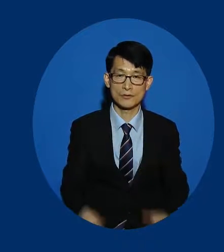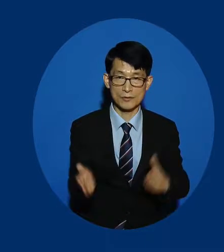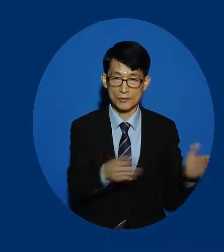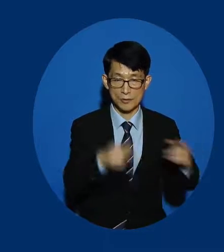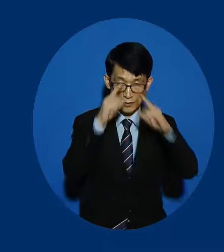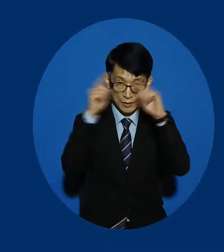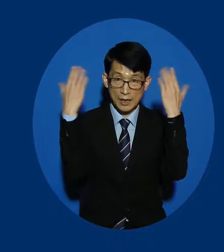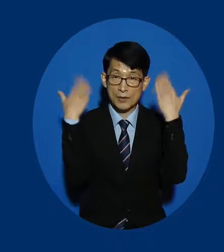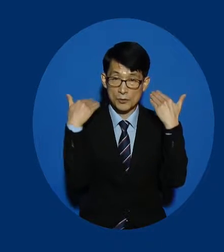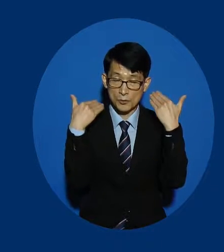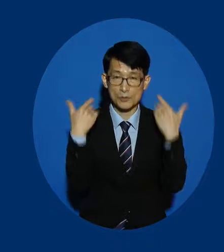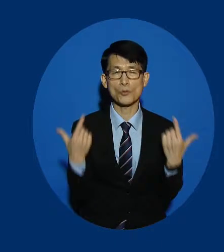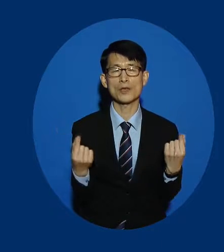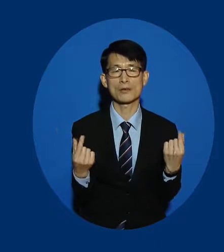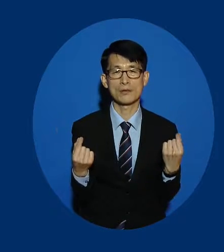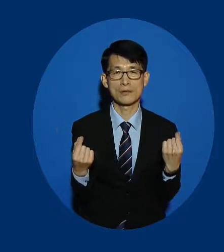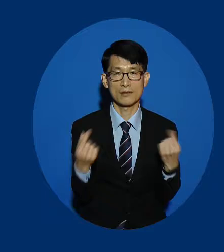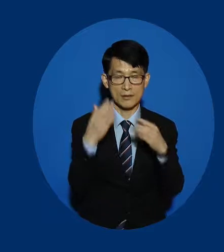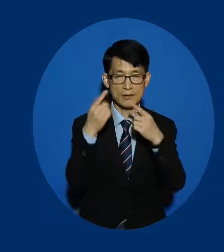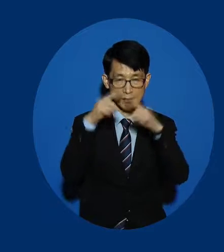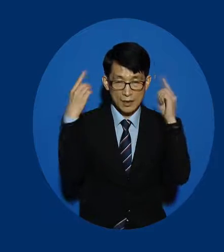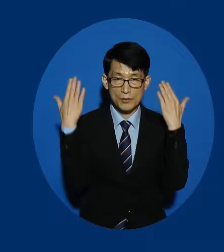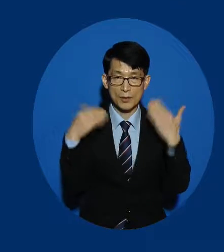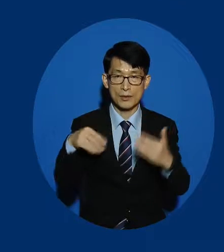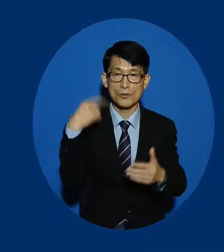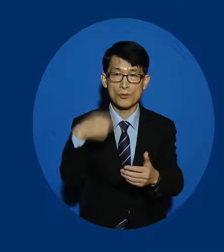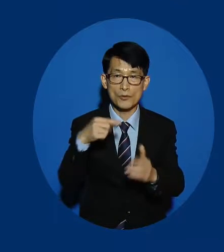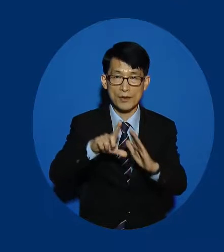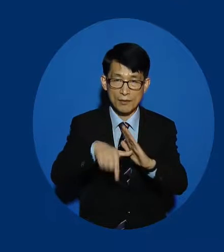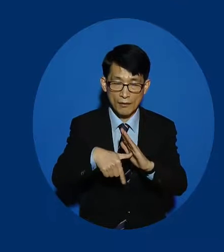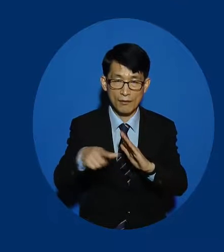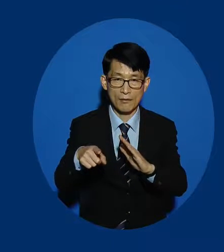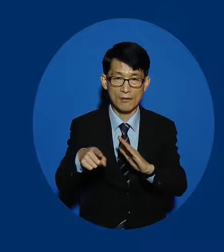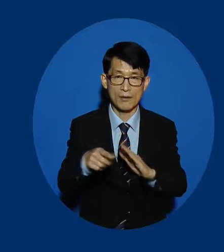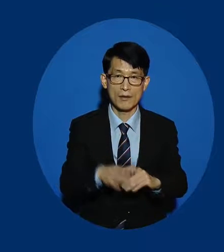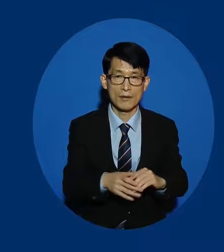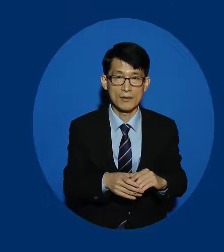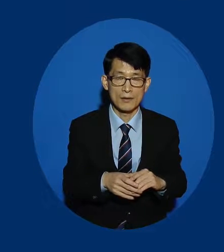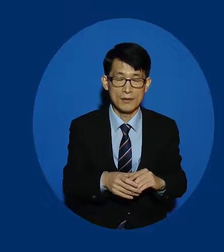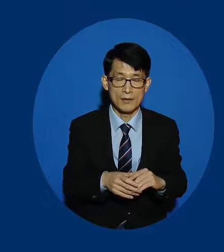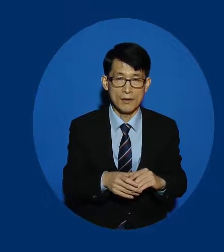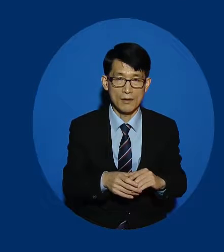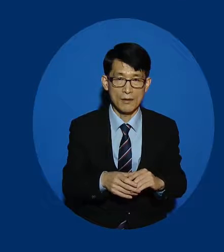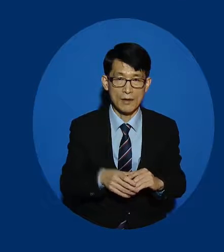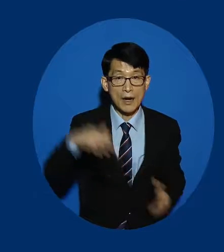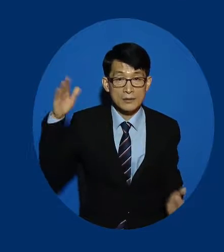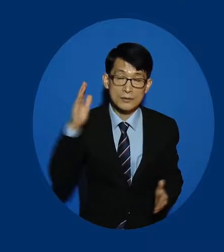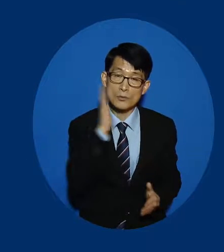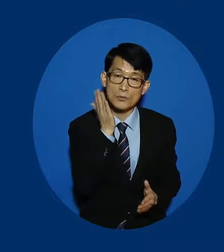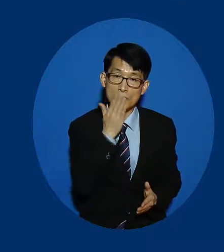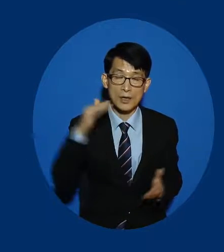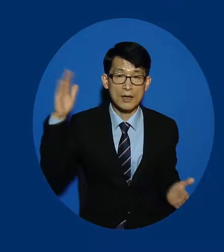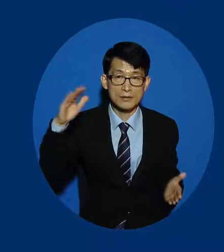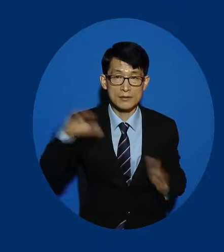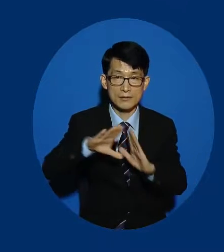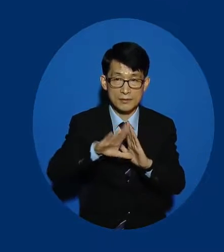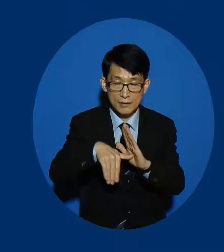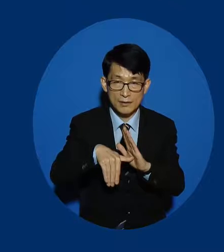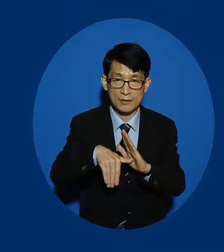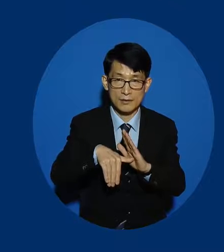굉장히 혼란스러웠는데 다행히 대학은 학생지원센터를 중심으로 대부분 운영을 하고